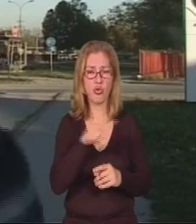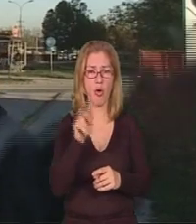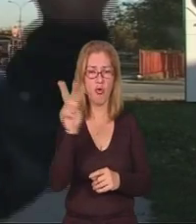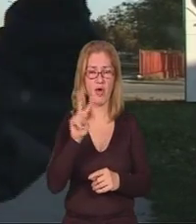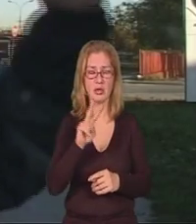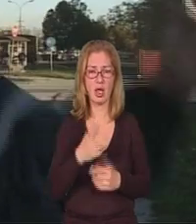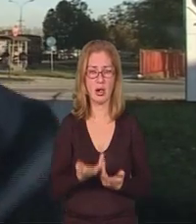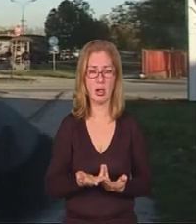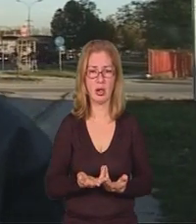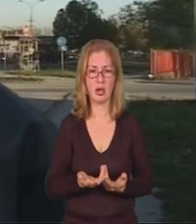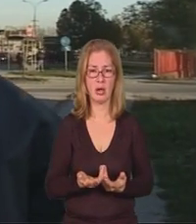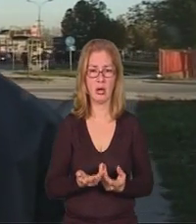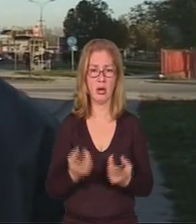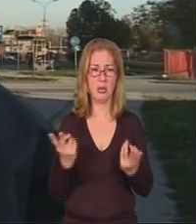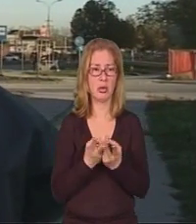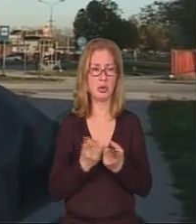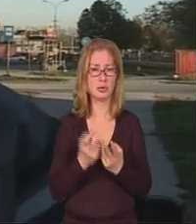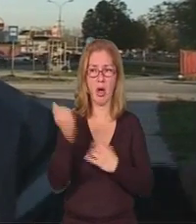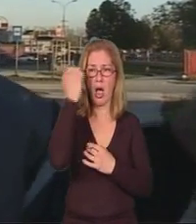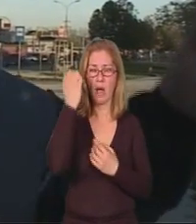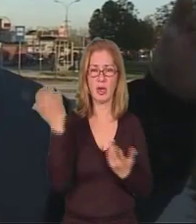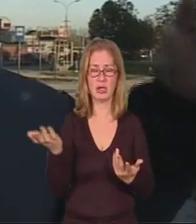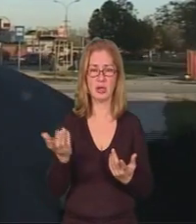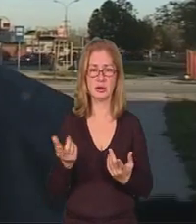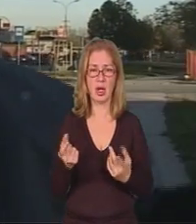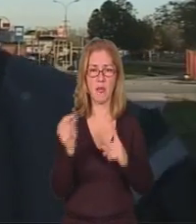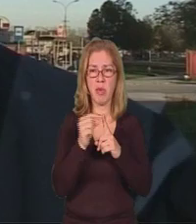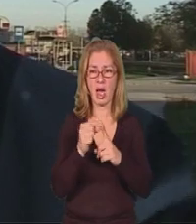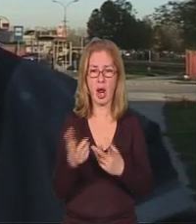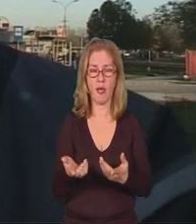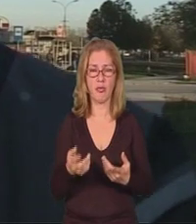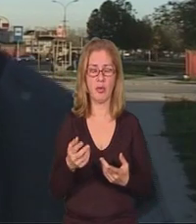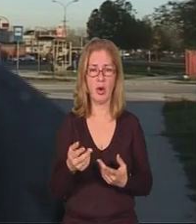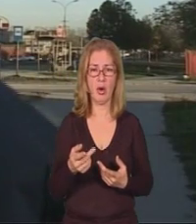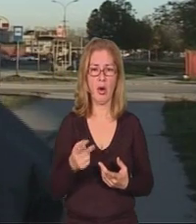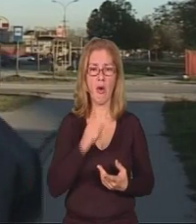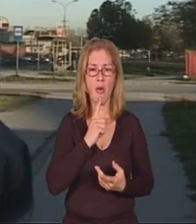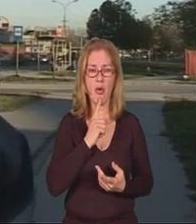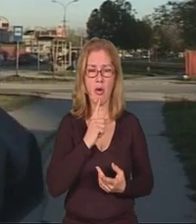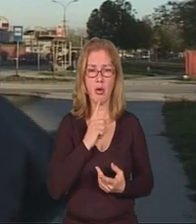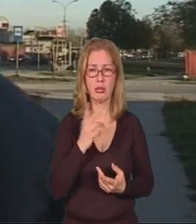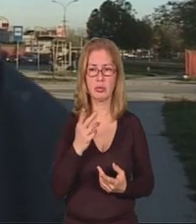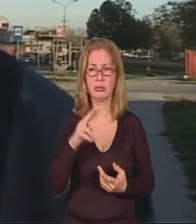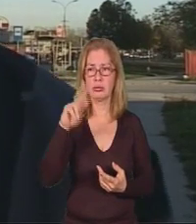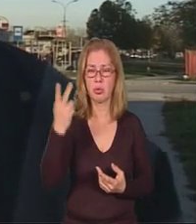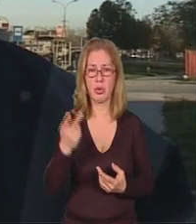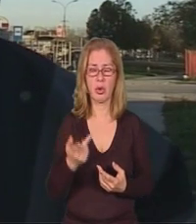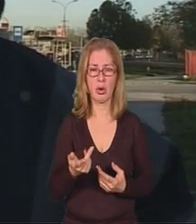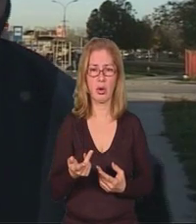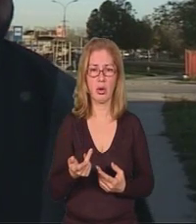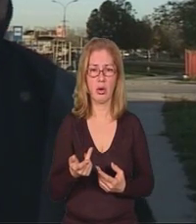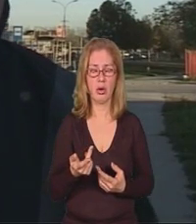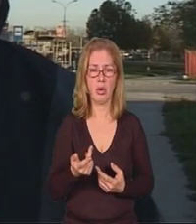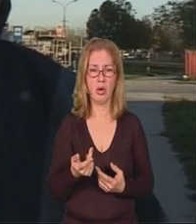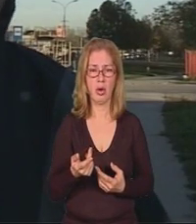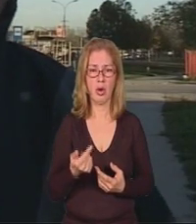Veternika. Tako je i Kamenica, Paragovo i da ne nabravim još druga Karlovci,